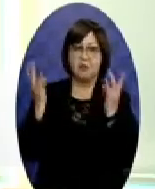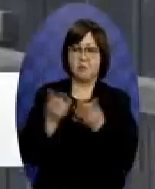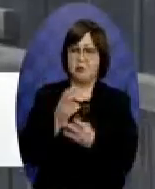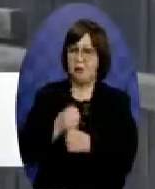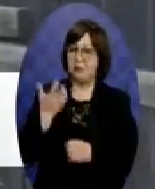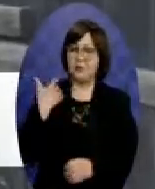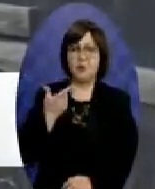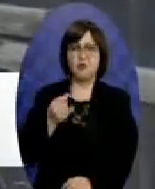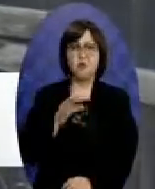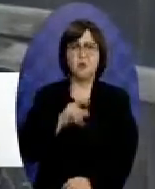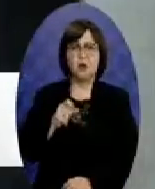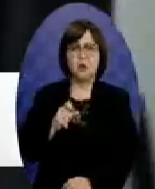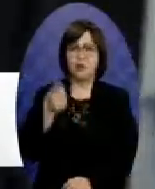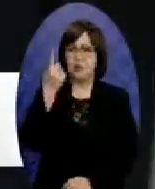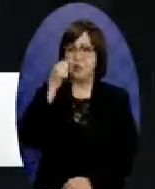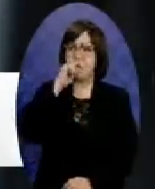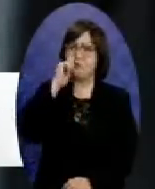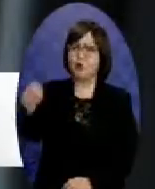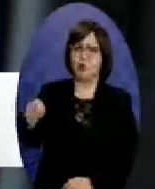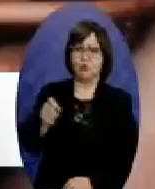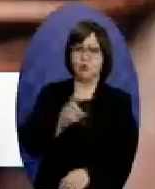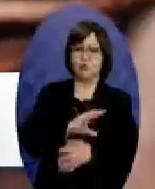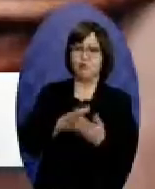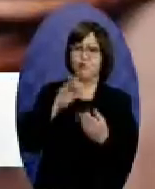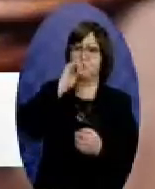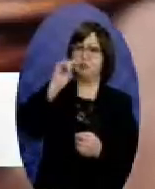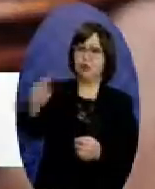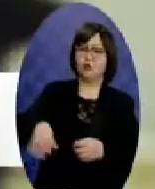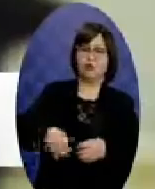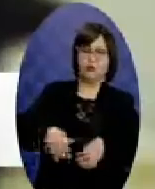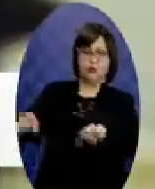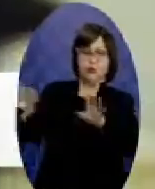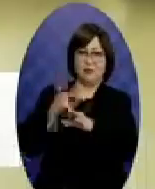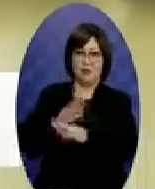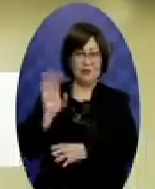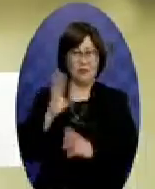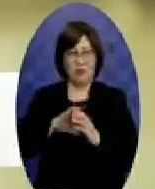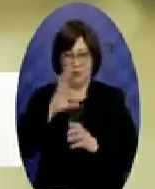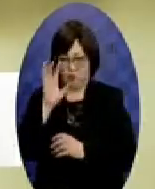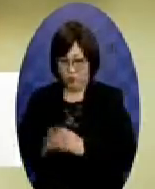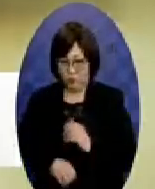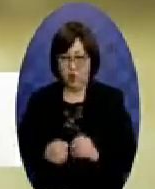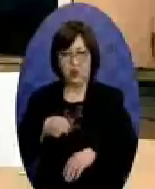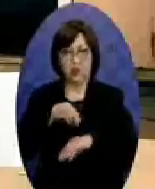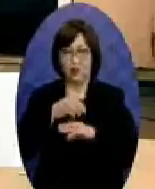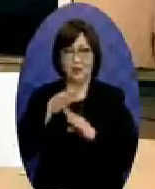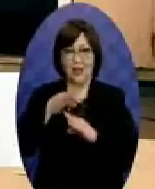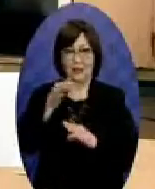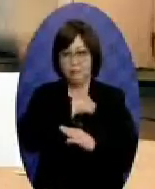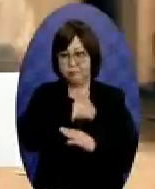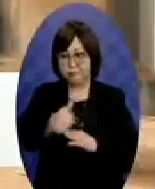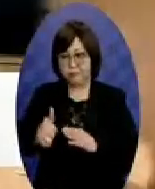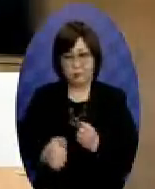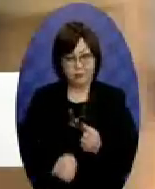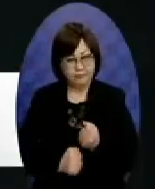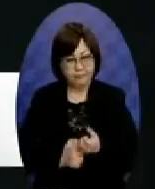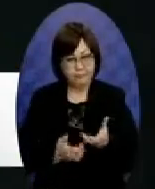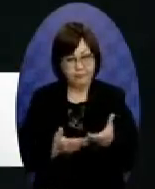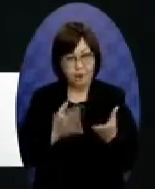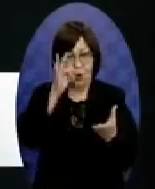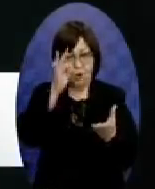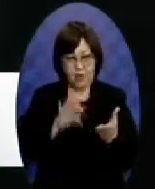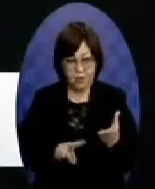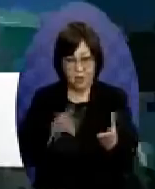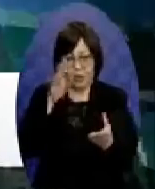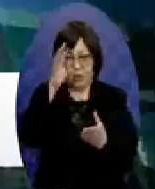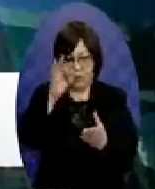нэг удаа өгсөн хандив тэтгэлэг гэж ойлгох нь би тэгвэл олон улсад төвтэй хөгжилд оруулж байгаа хувь нэмрийг компаний нийгмийн харилцаг гэж